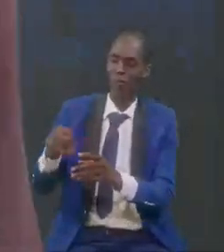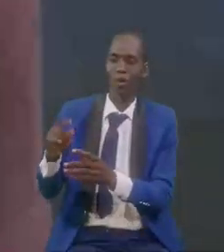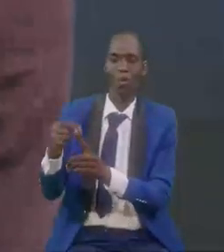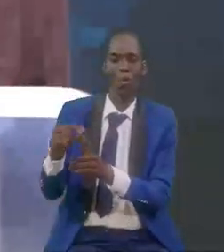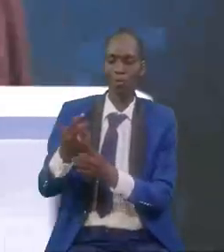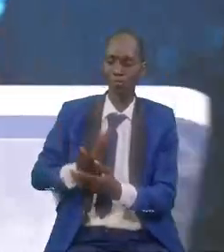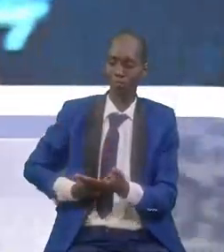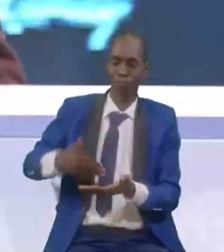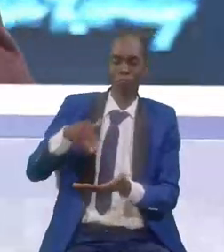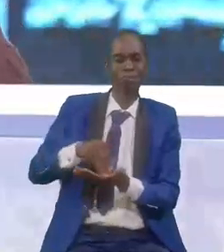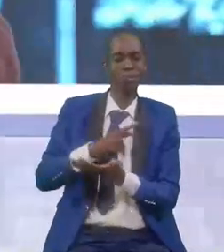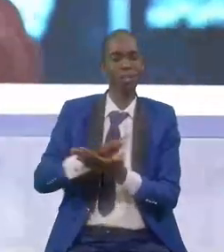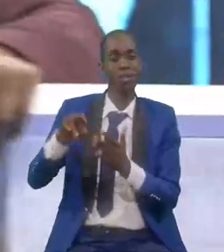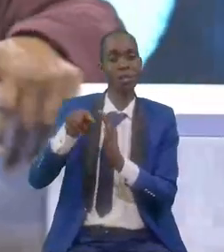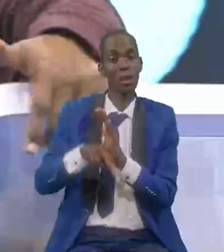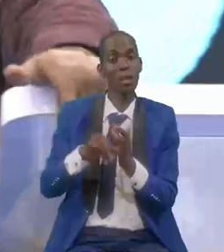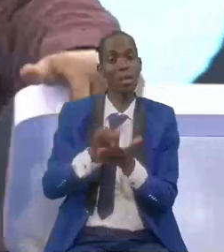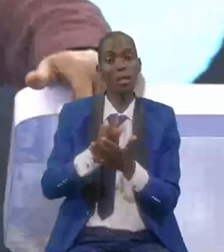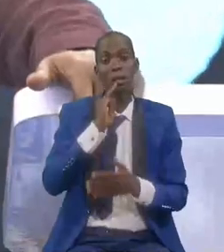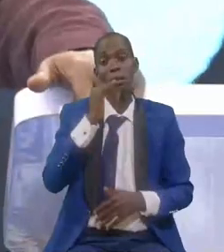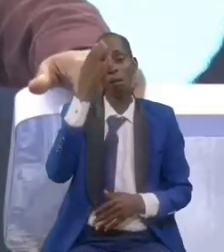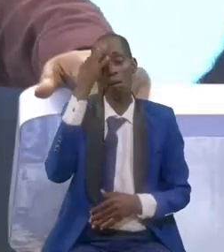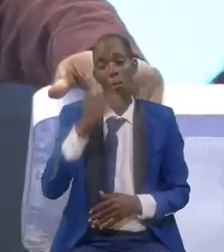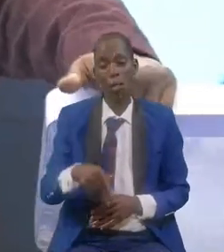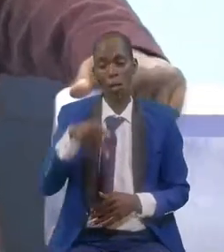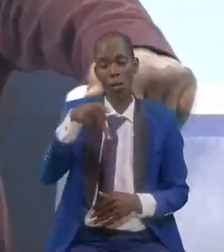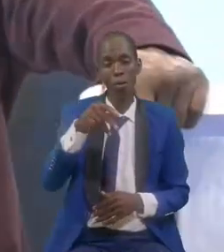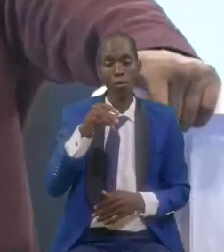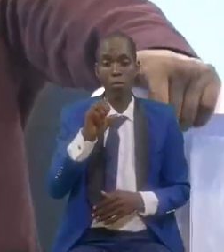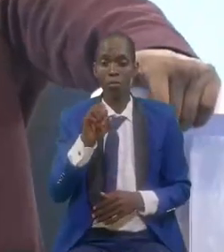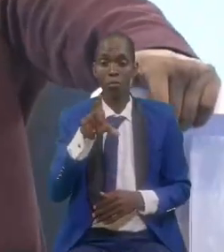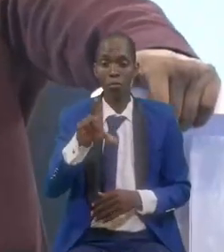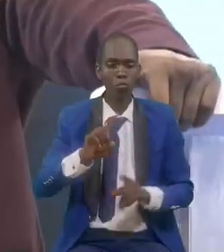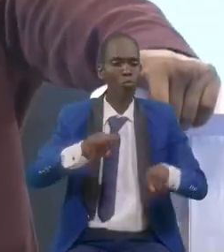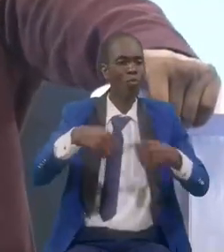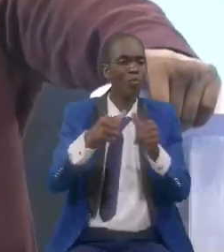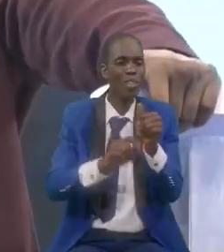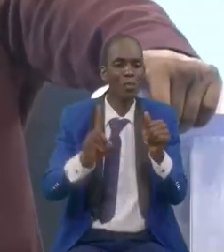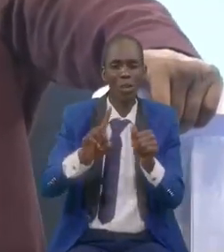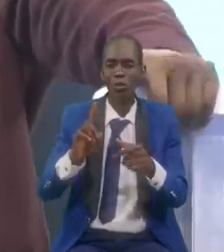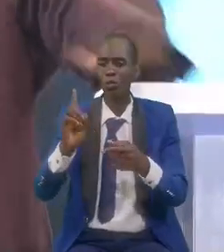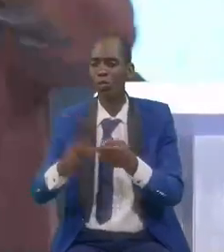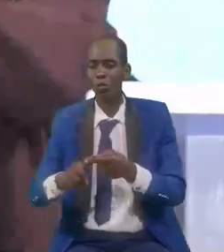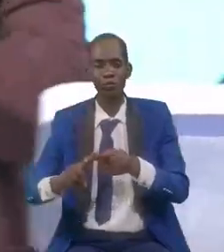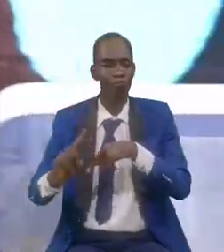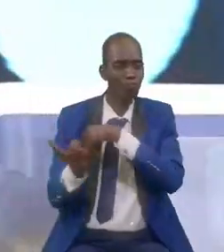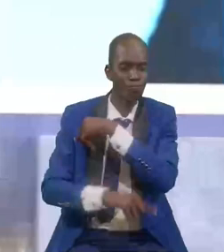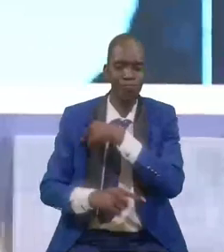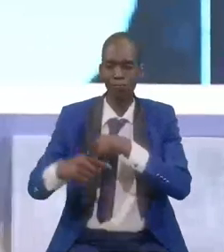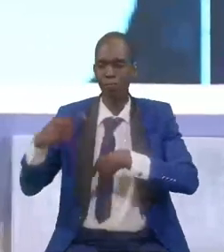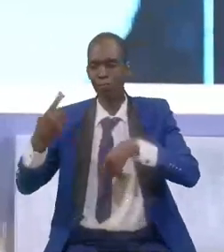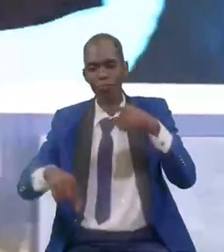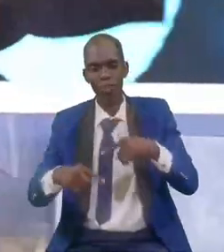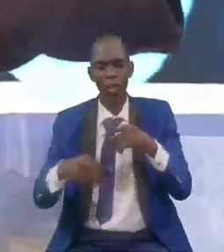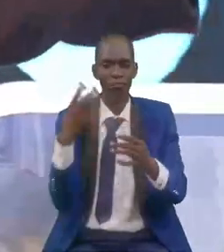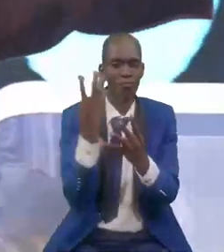C'est pourquoi il allait partout. Et il les cherchait partout. Et il se vengeait d'eux. Et il leur rendait ça.